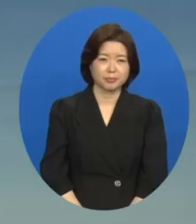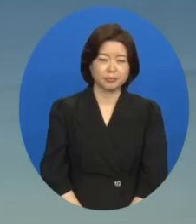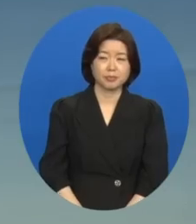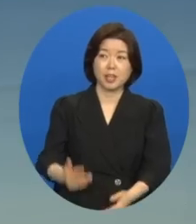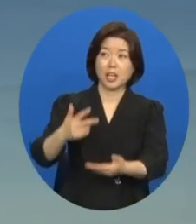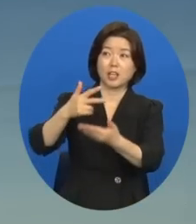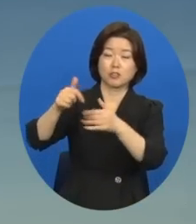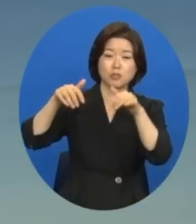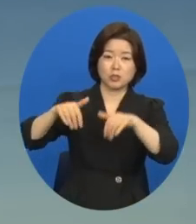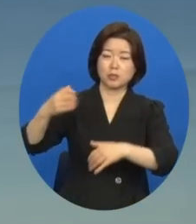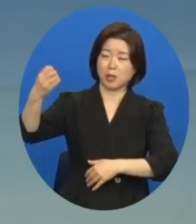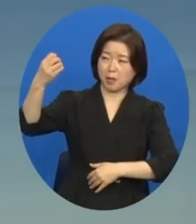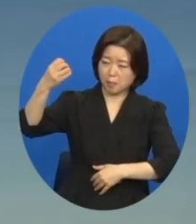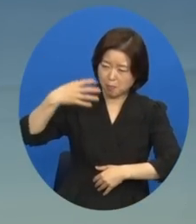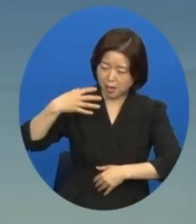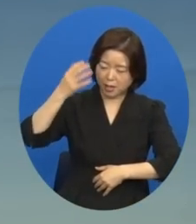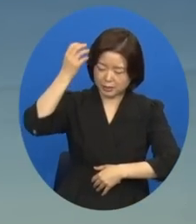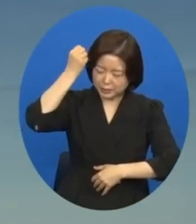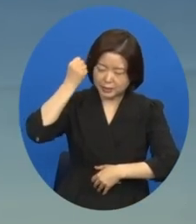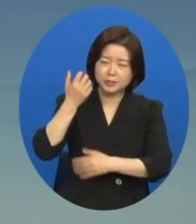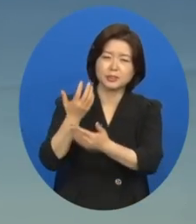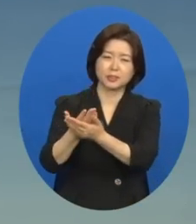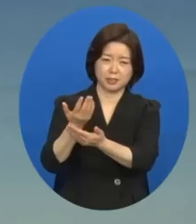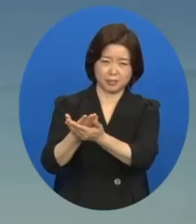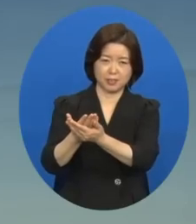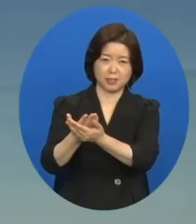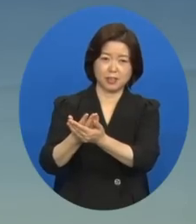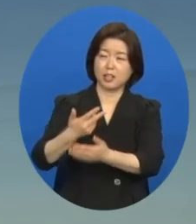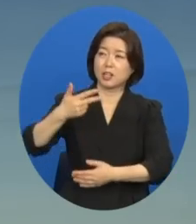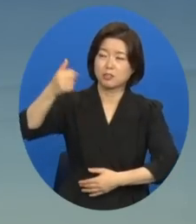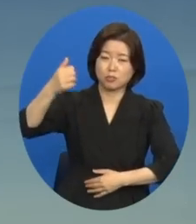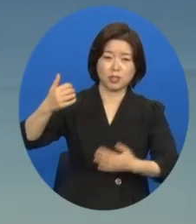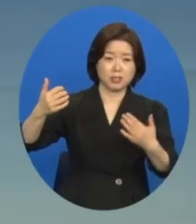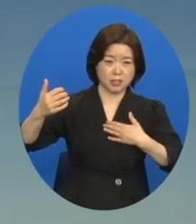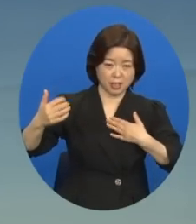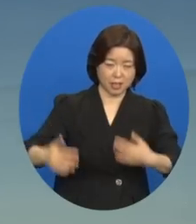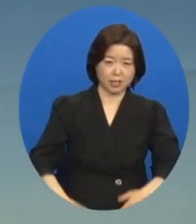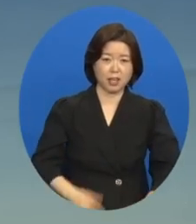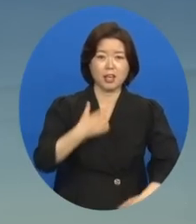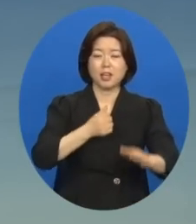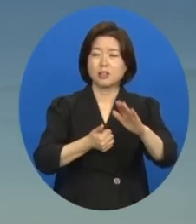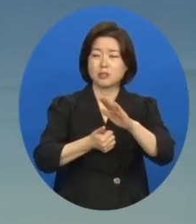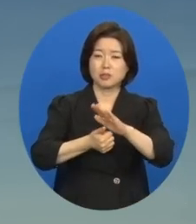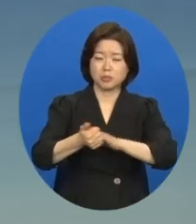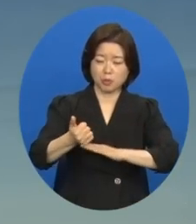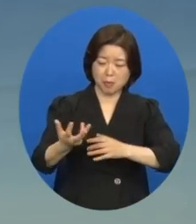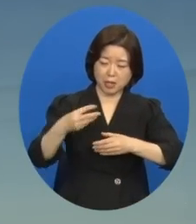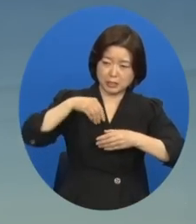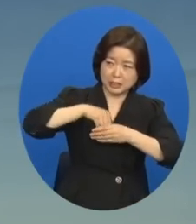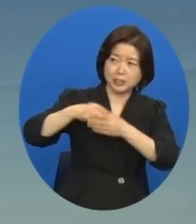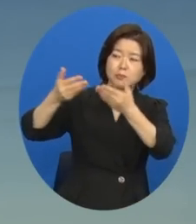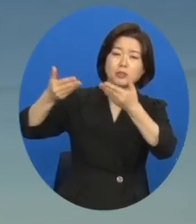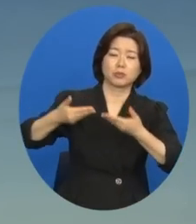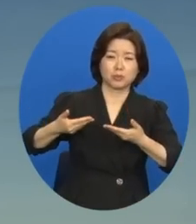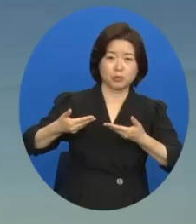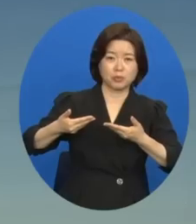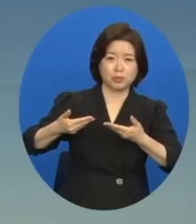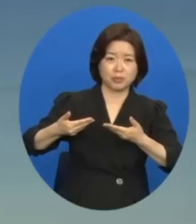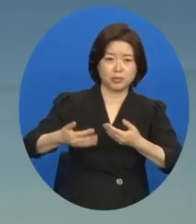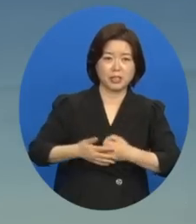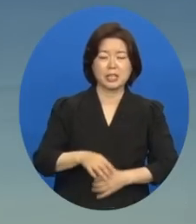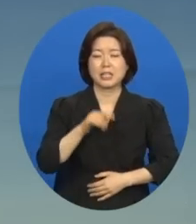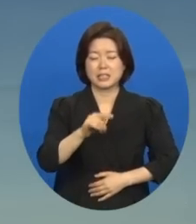주의 종에게 하신 말씀을 기억하소서. 주께서 내게 소망을 가지게 하셨나이다.